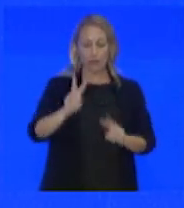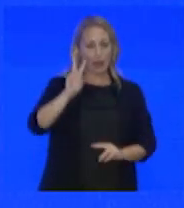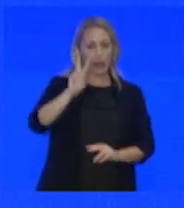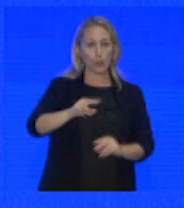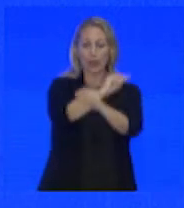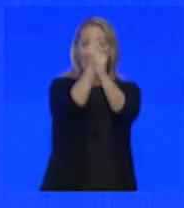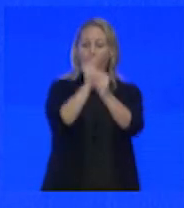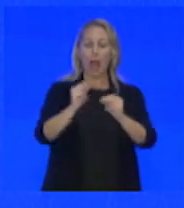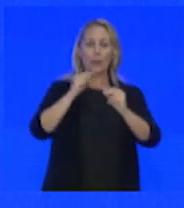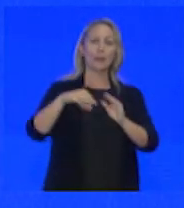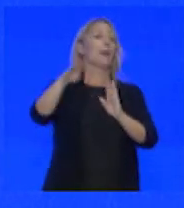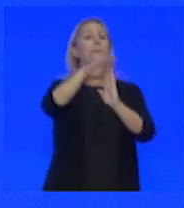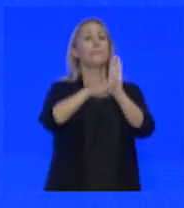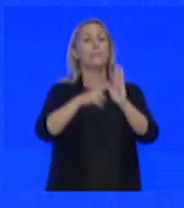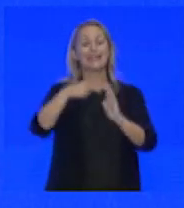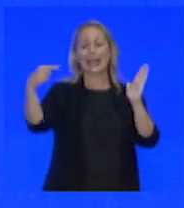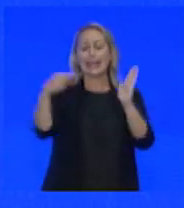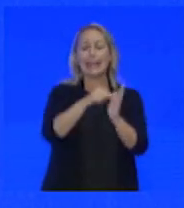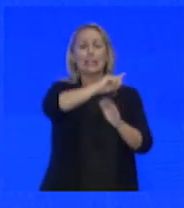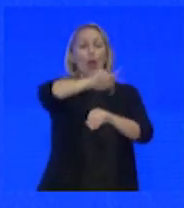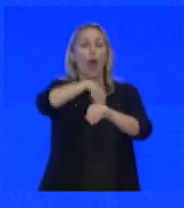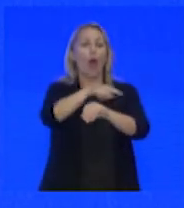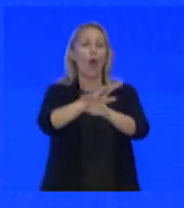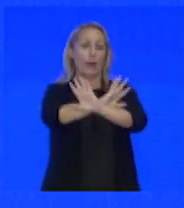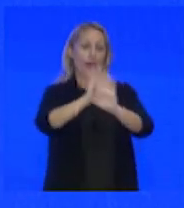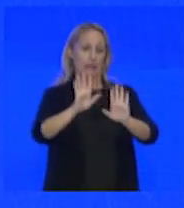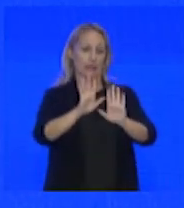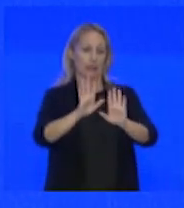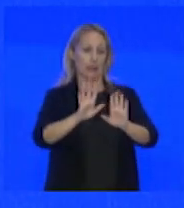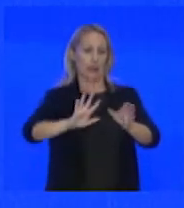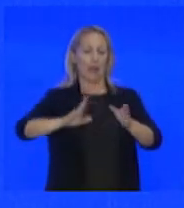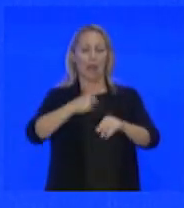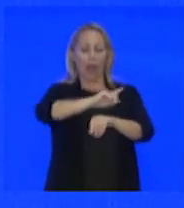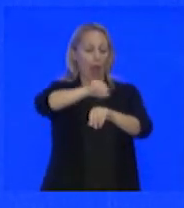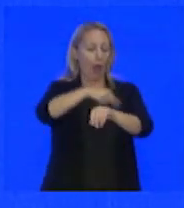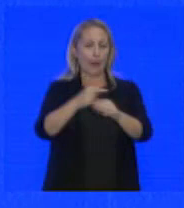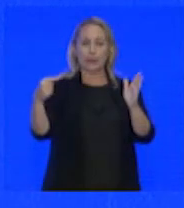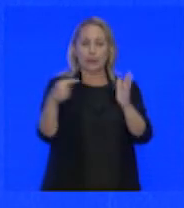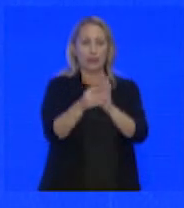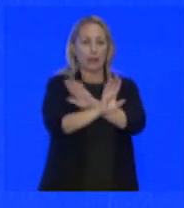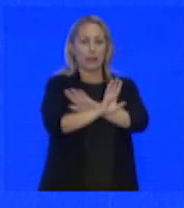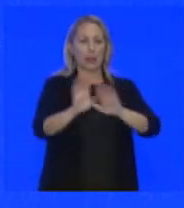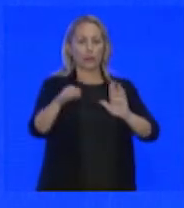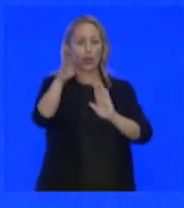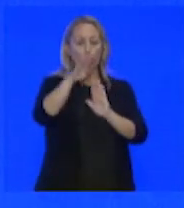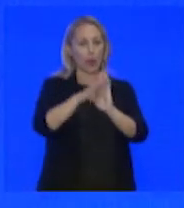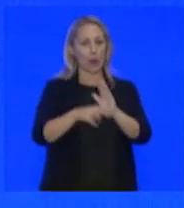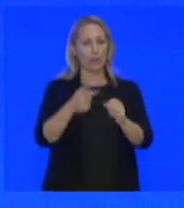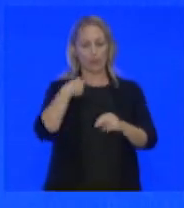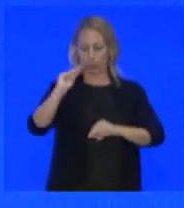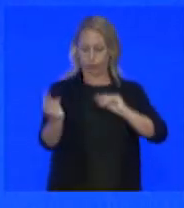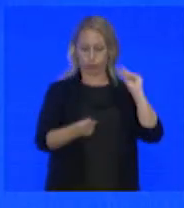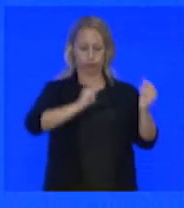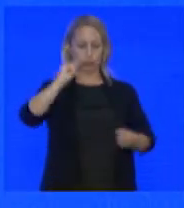ενός προγράμματος 1.000 ωρών. Γιατί μέσα σε τόσες μόνο ώρες λύθηκαν αρκετά προβλήματα